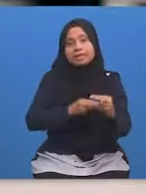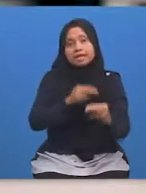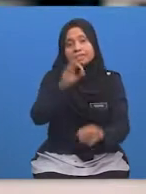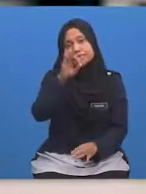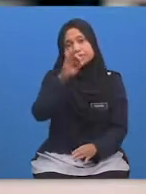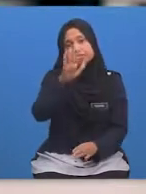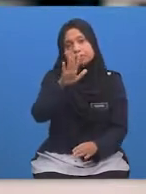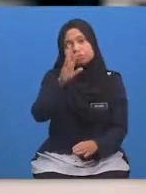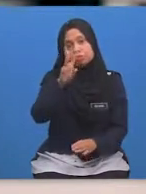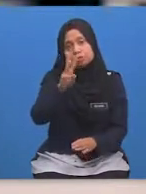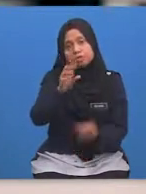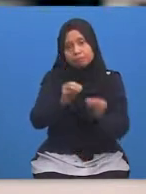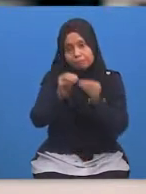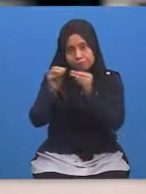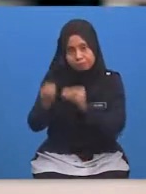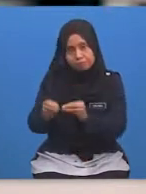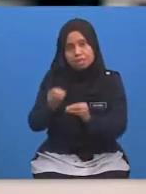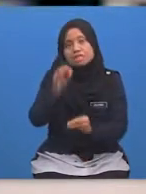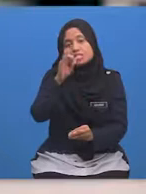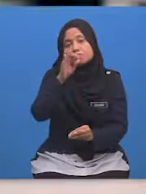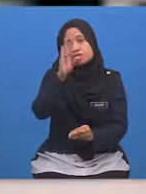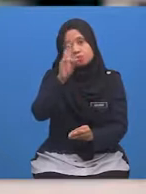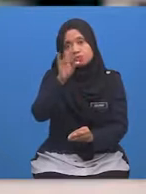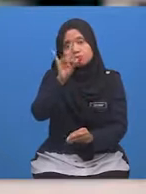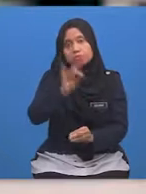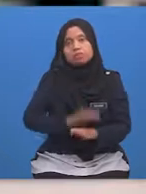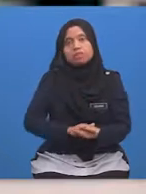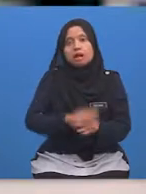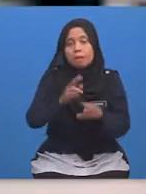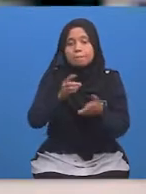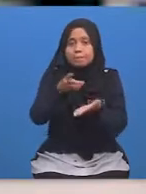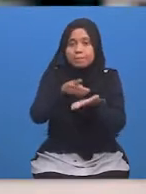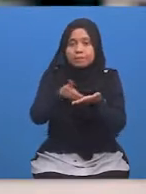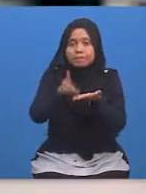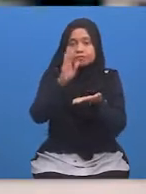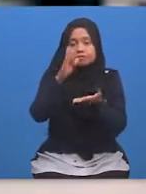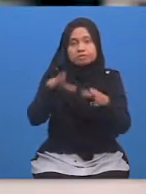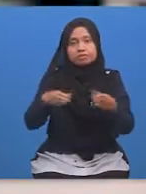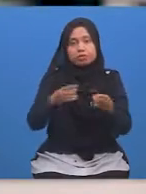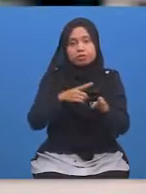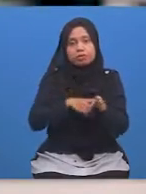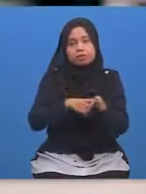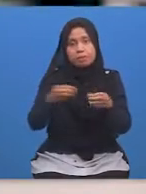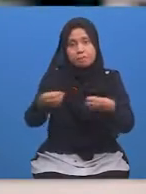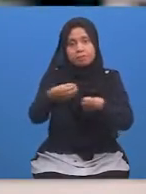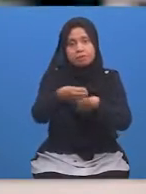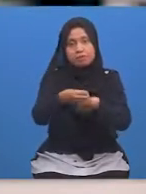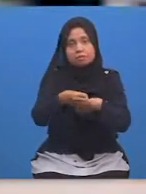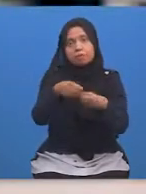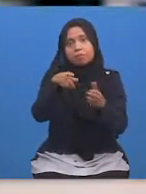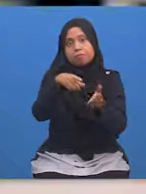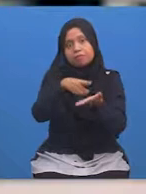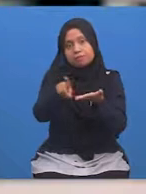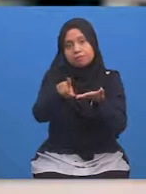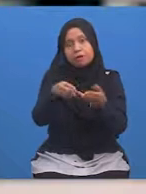1956, Pindaan 1978. Pendaftaran akan dibuat di Pejabat Pendaftar